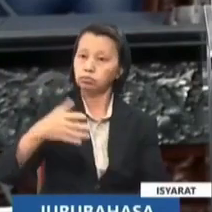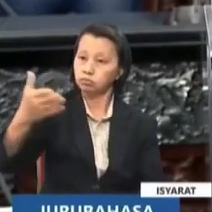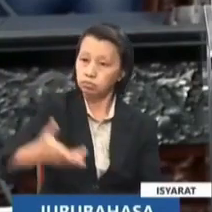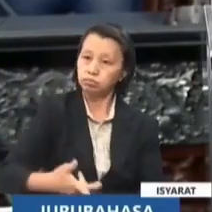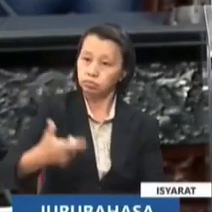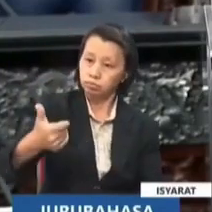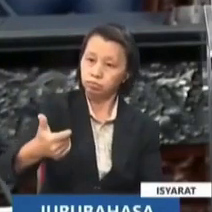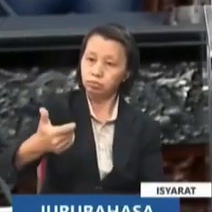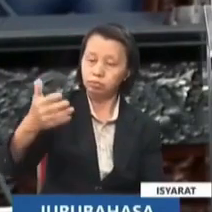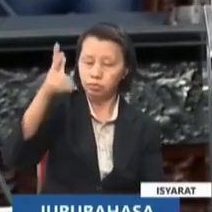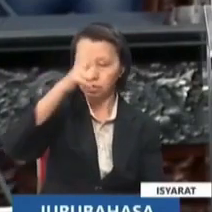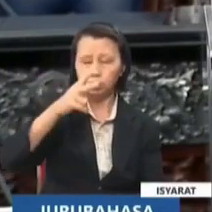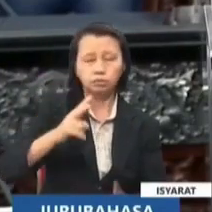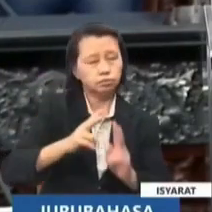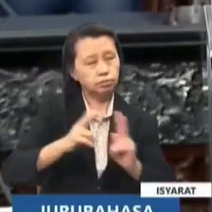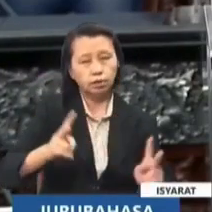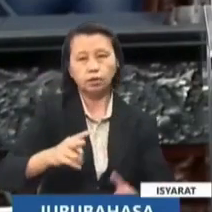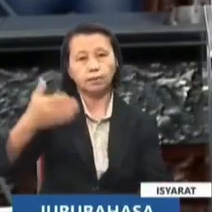Yang Berhormat,